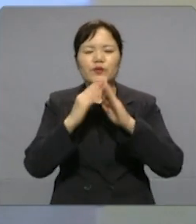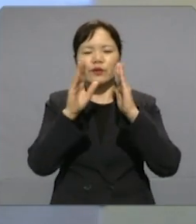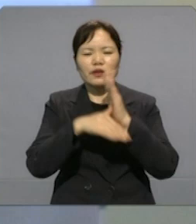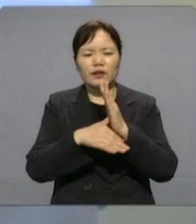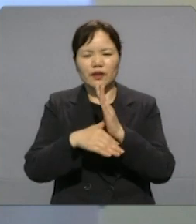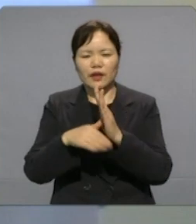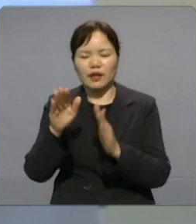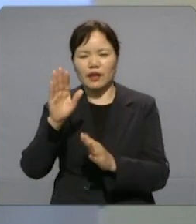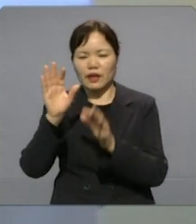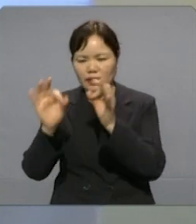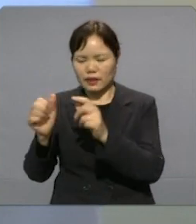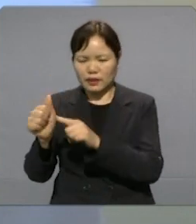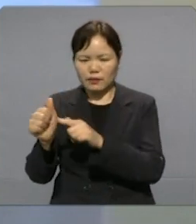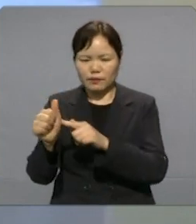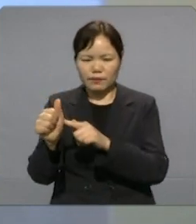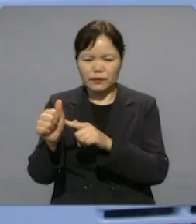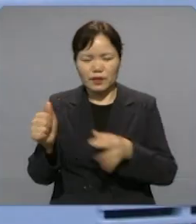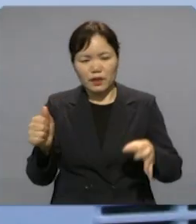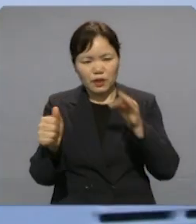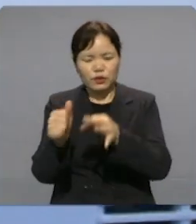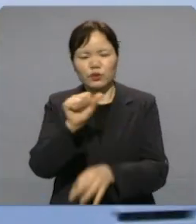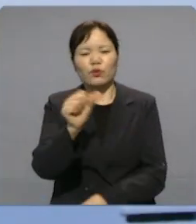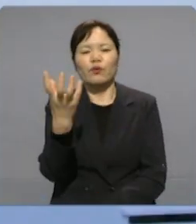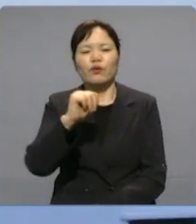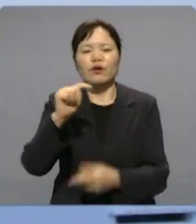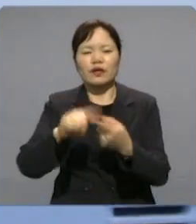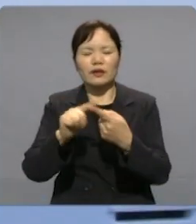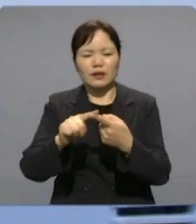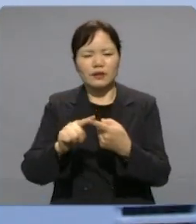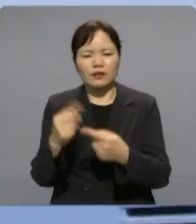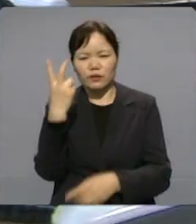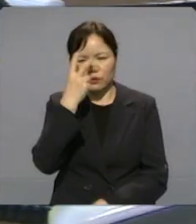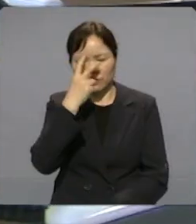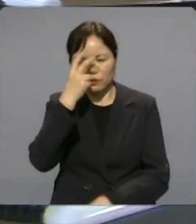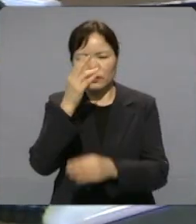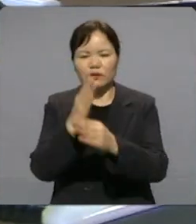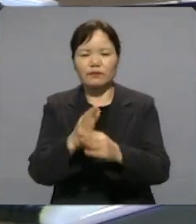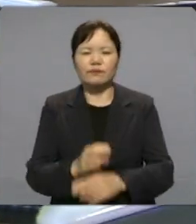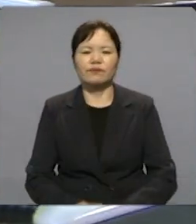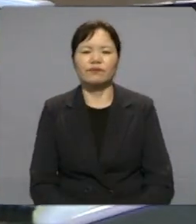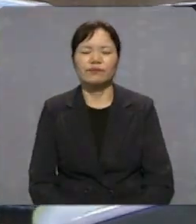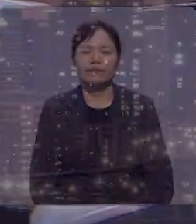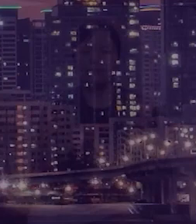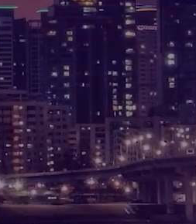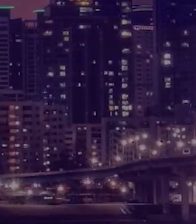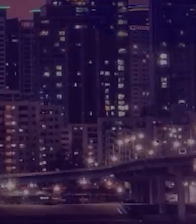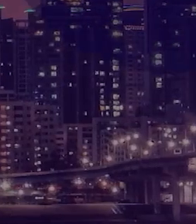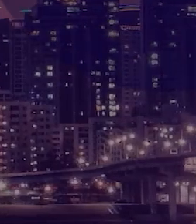씨에게 준 5억의 성격 등에 대해서도 조사 중입니다. OBS 뉴스 이상호입니다.